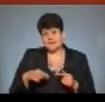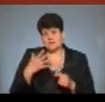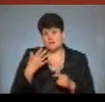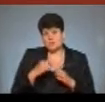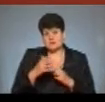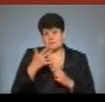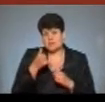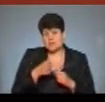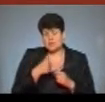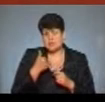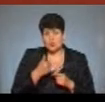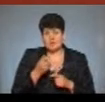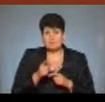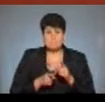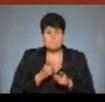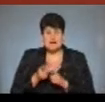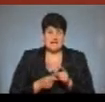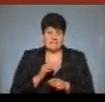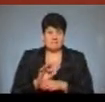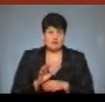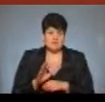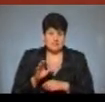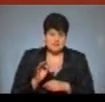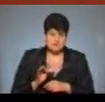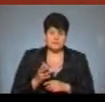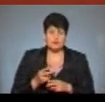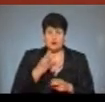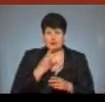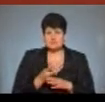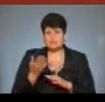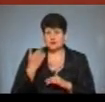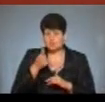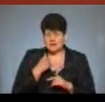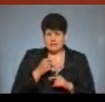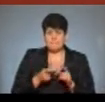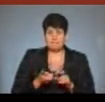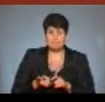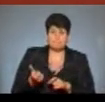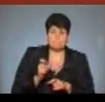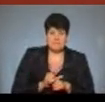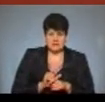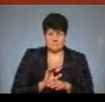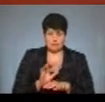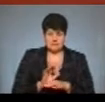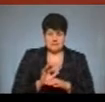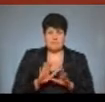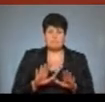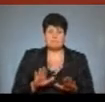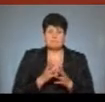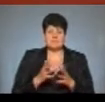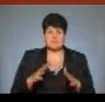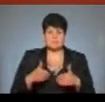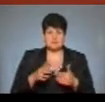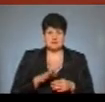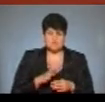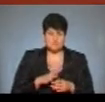рік перевиробництво. Всі, щоб показав попередній рік, що перевиробництво, більша пропозиція була